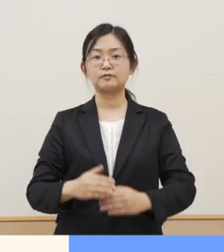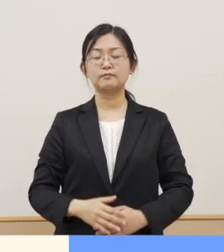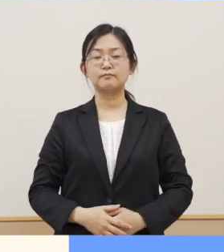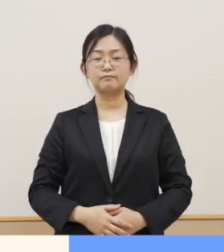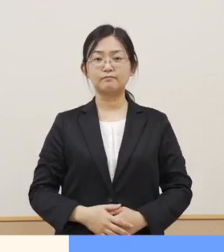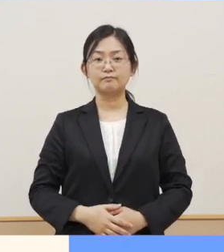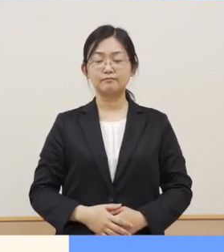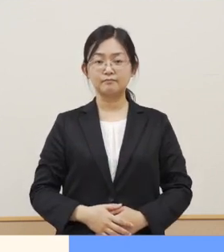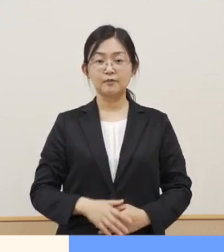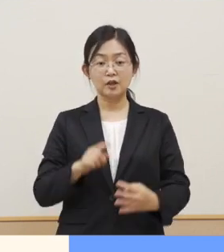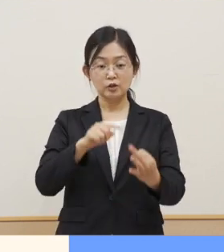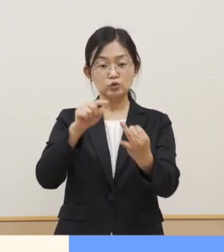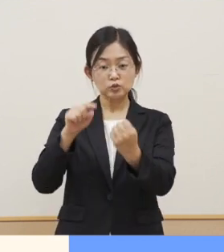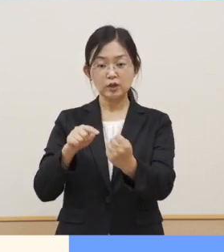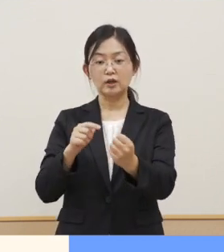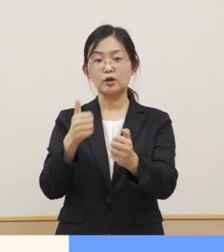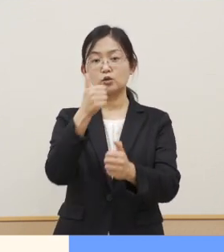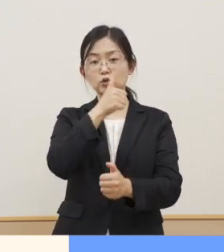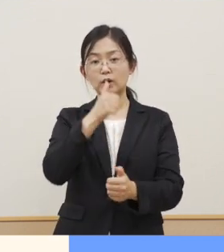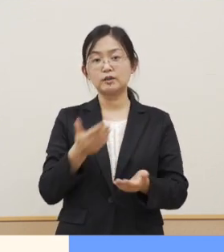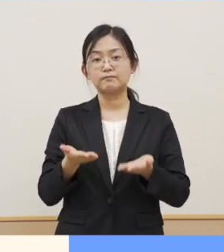くつかをご紹介します。